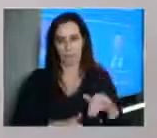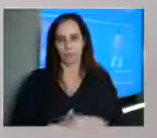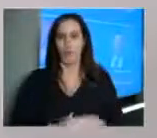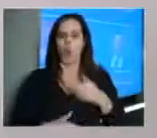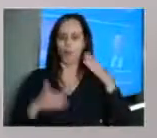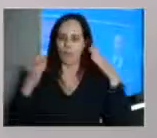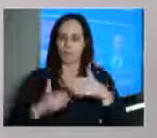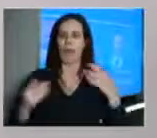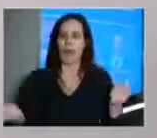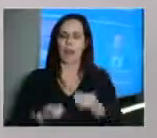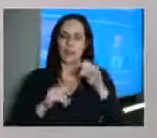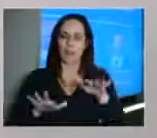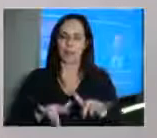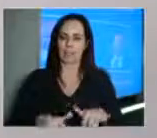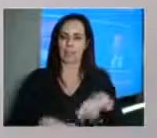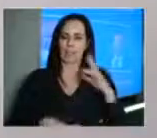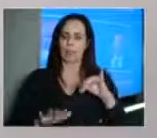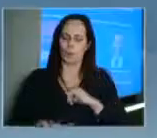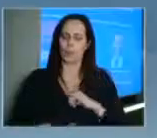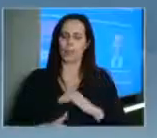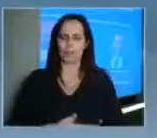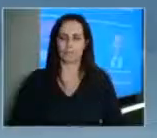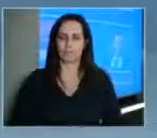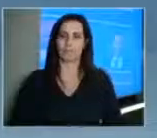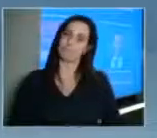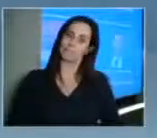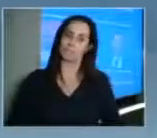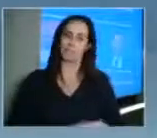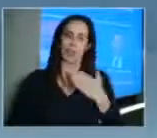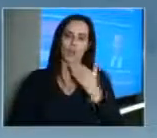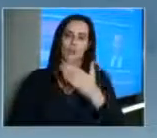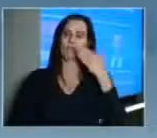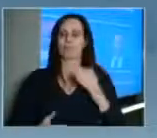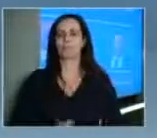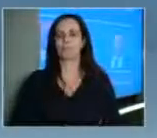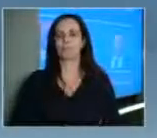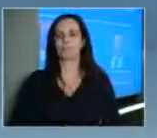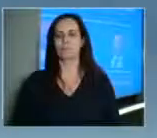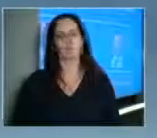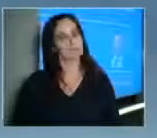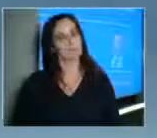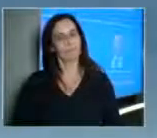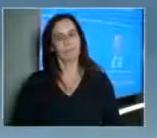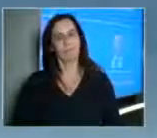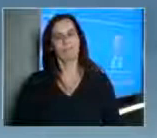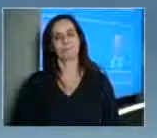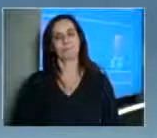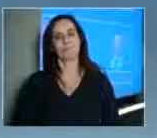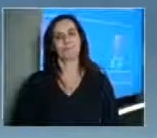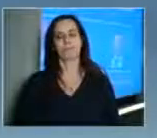הפוקוס יהיה על הקמפיינים הדיגיטליים השבוע, הולך להיות מאוד מאוד מעניין. תודה לאיתי צמיר, ואנחנו לנושא הבא.